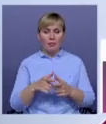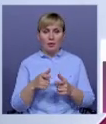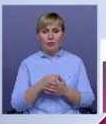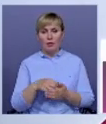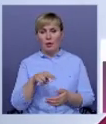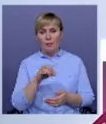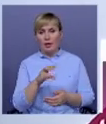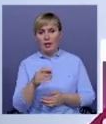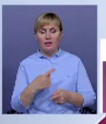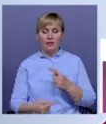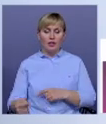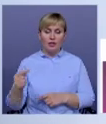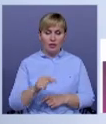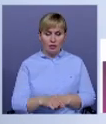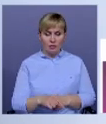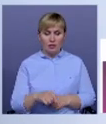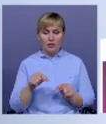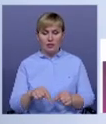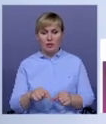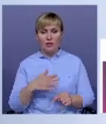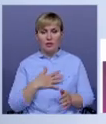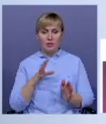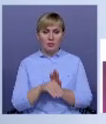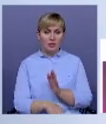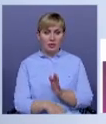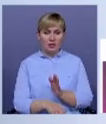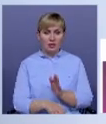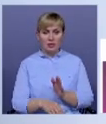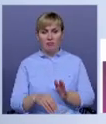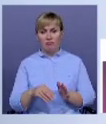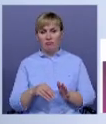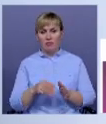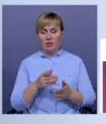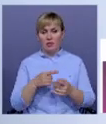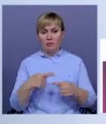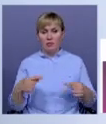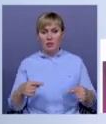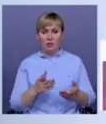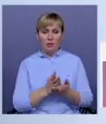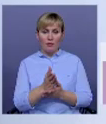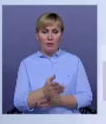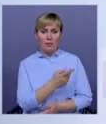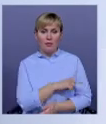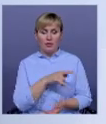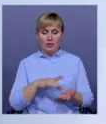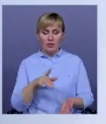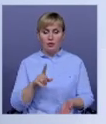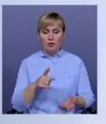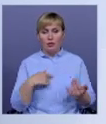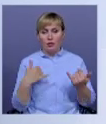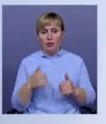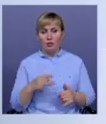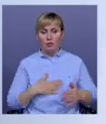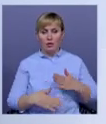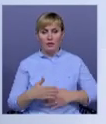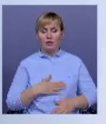Пекина, вернуться сюда. Здесь нас поселили в многопрофильный медицинский центр. И первое, что удивило и